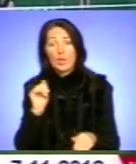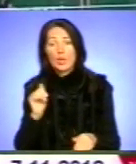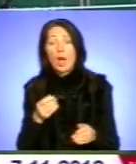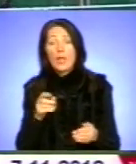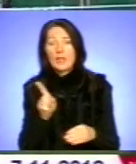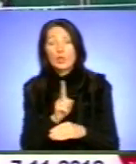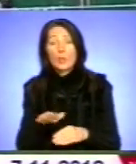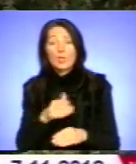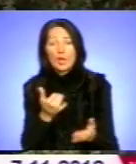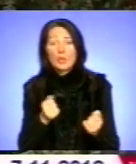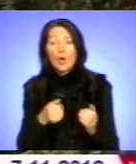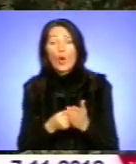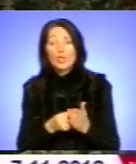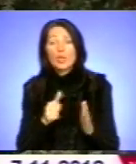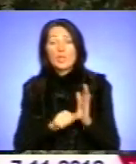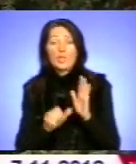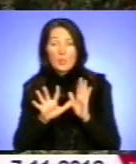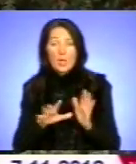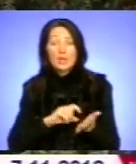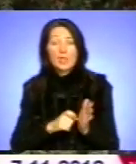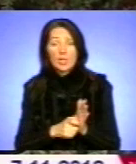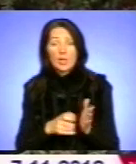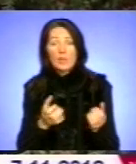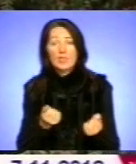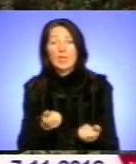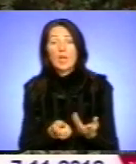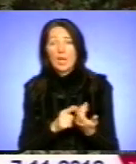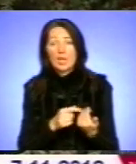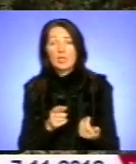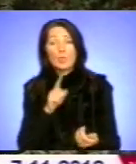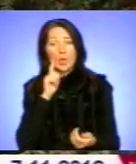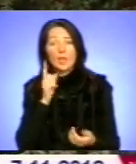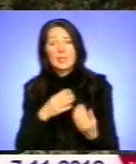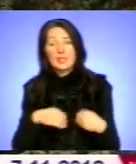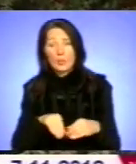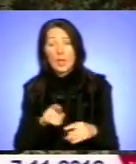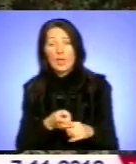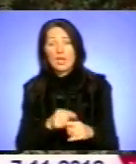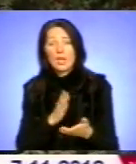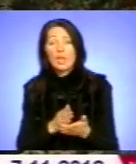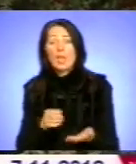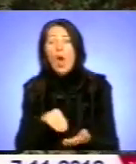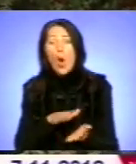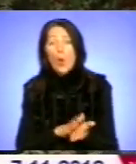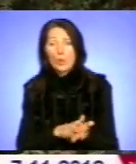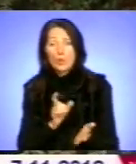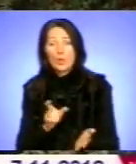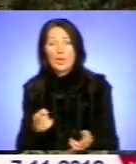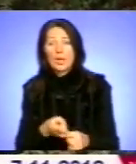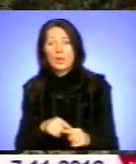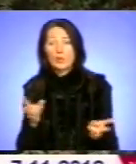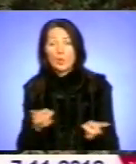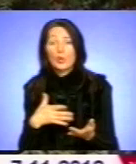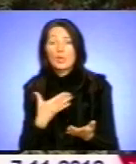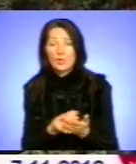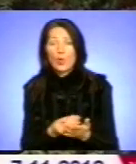квартир. Взялася кількість квартир і кількість молодих сімей, котрі перебувають на обліку громадян, що потребують цього житла, і